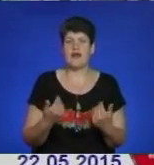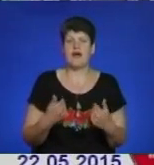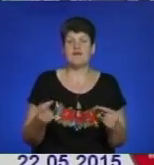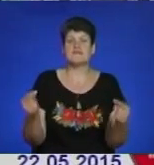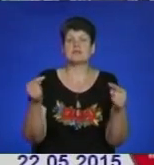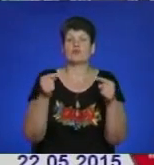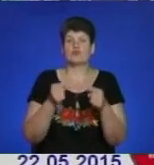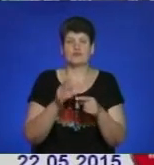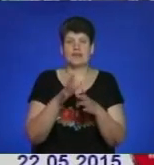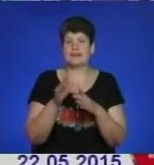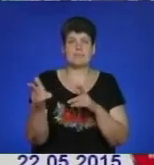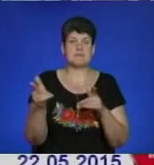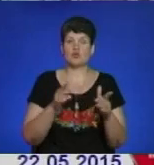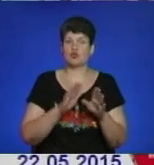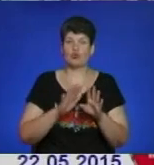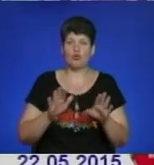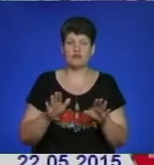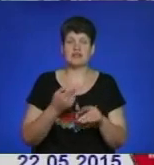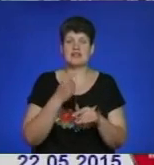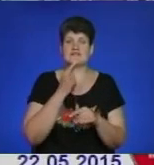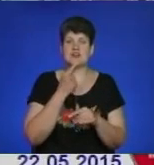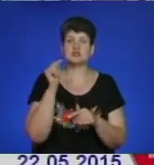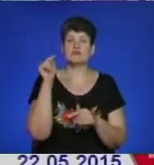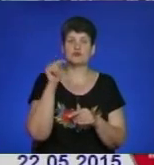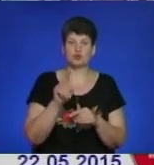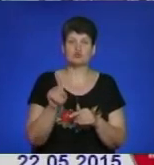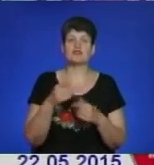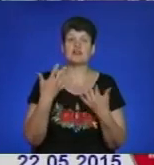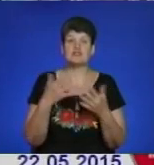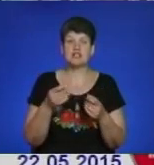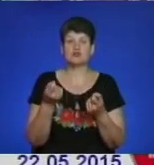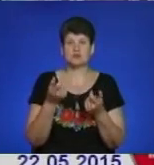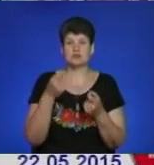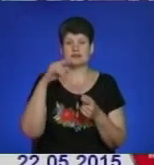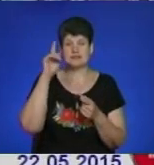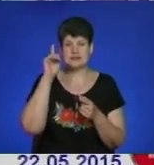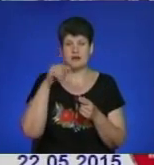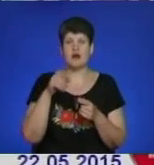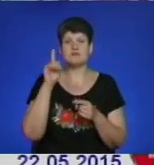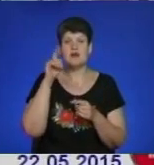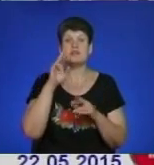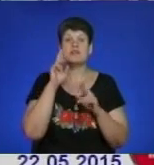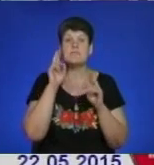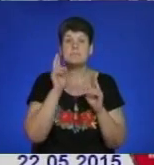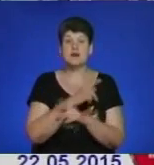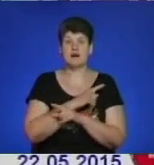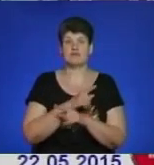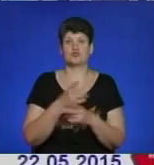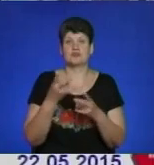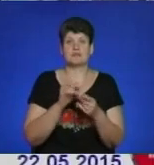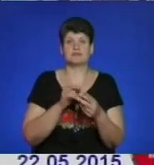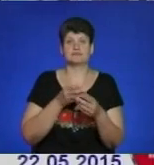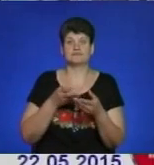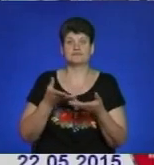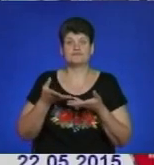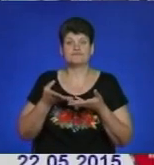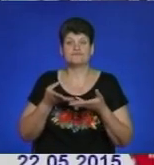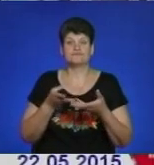світі, і, на жаль, цей світ супроводжують техногенні катастрофи. А вони є